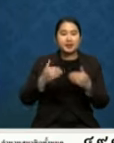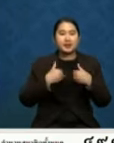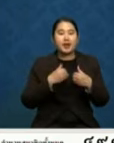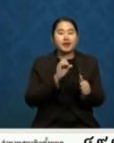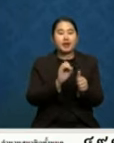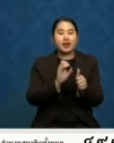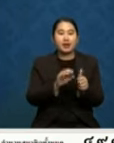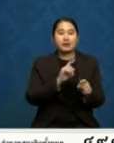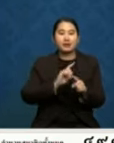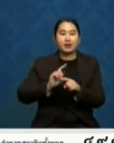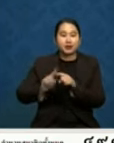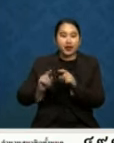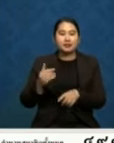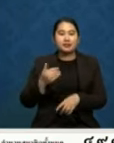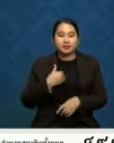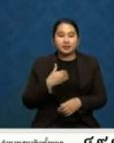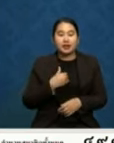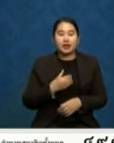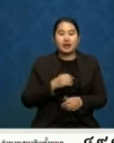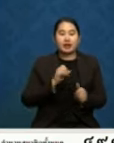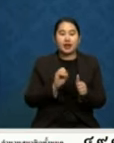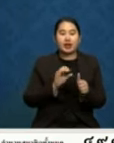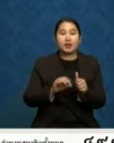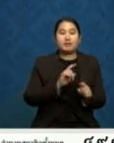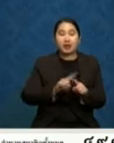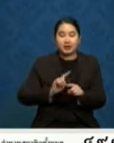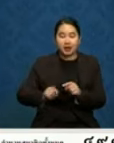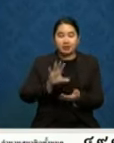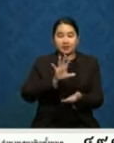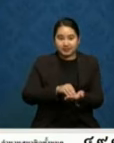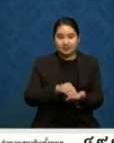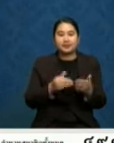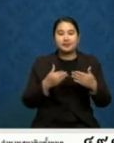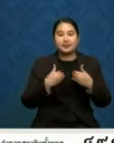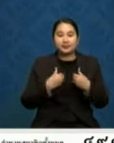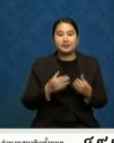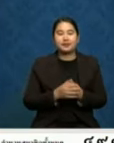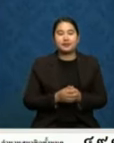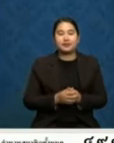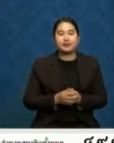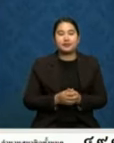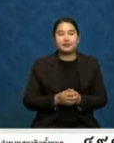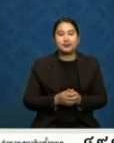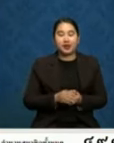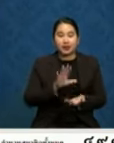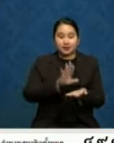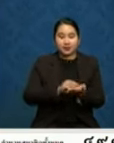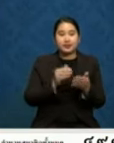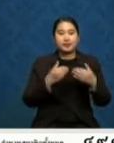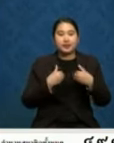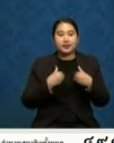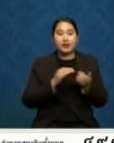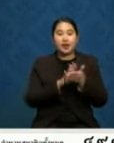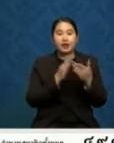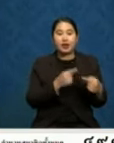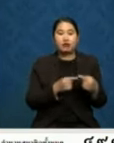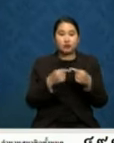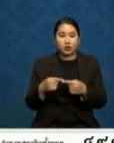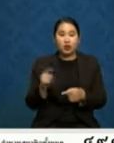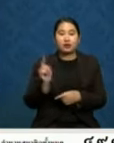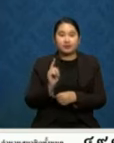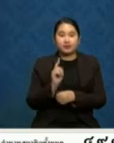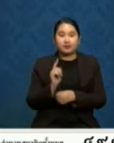ให้ข้อแนะนำนะครับซึ่งข้อแนะนำเหล่านี้แน่นอนครับได้รับการบันทึกในสภาผู้แทนราษฎรแล้วก็จะได้นำไปสู่